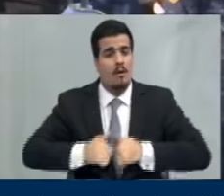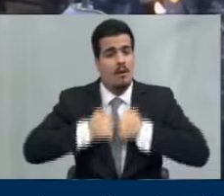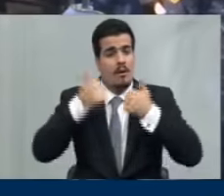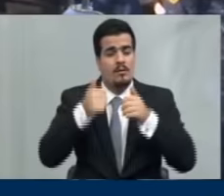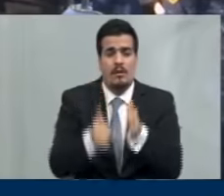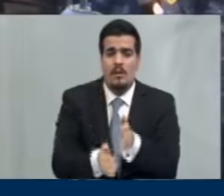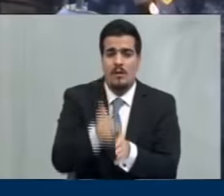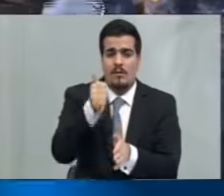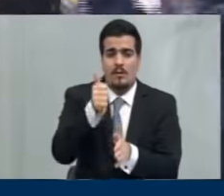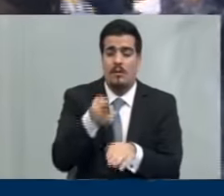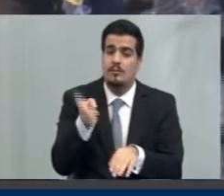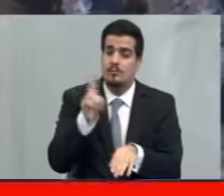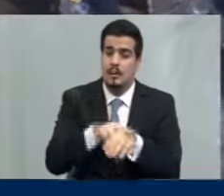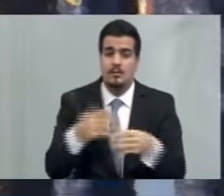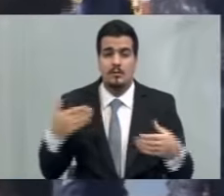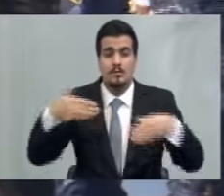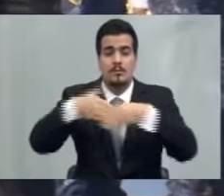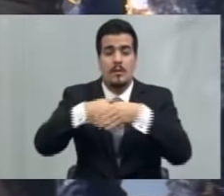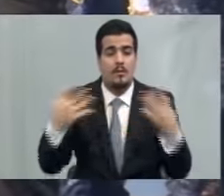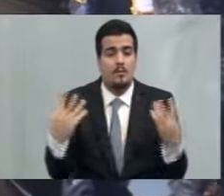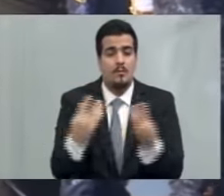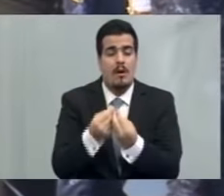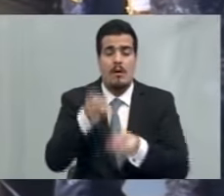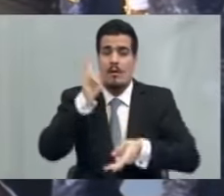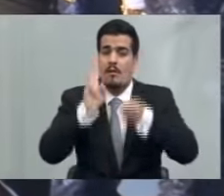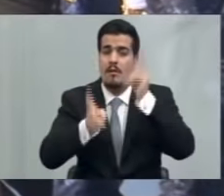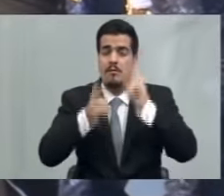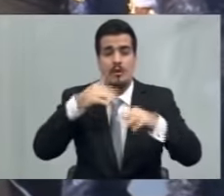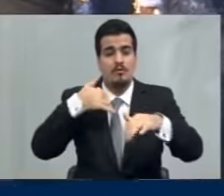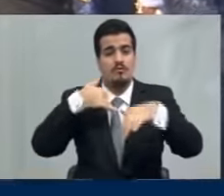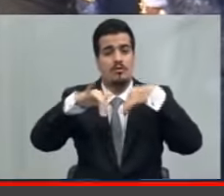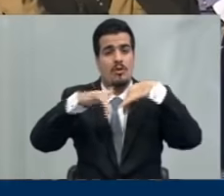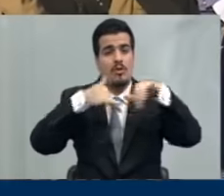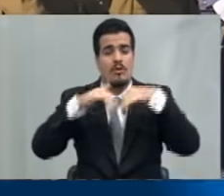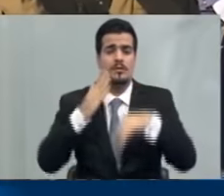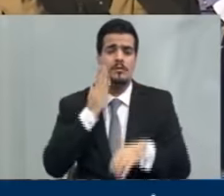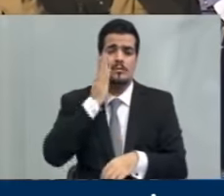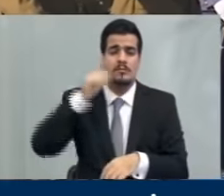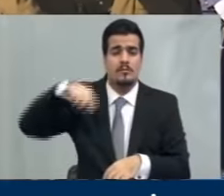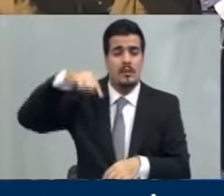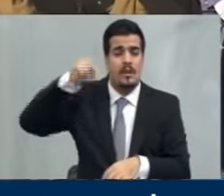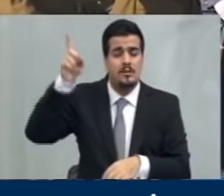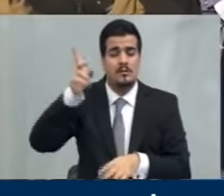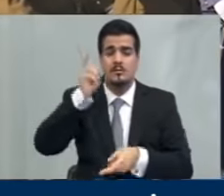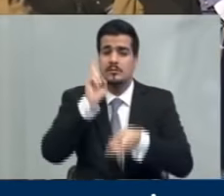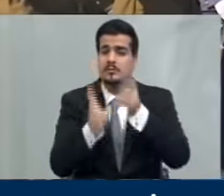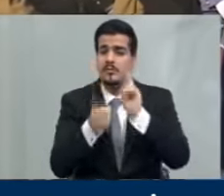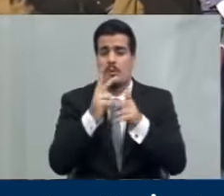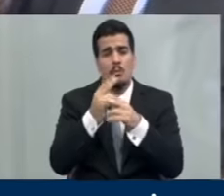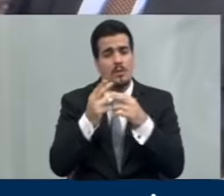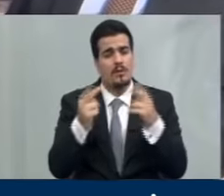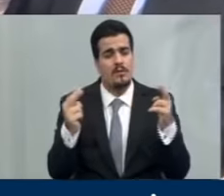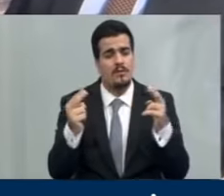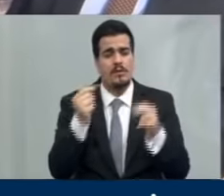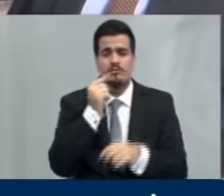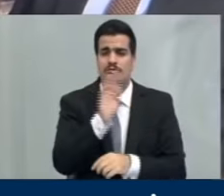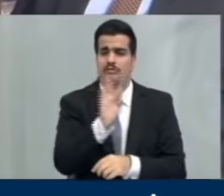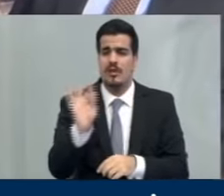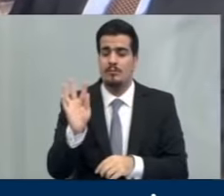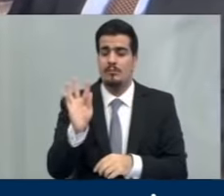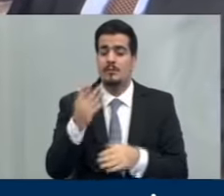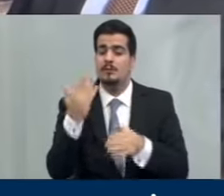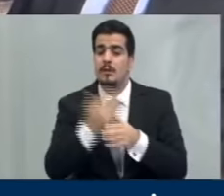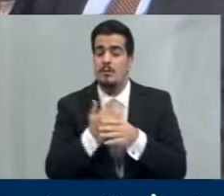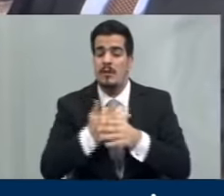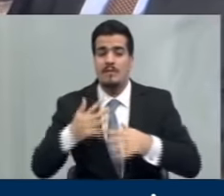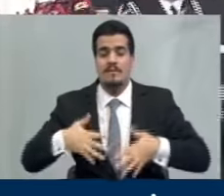المحافظة. وتزامنا مع الاحتفال شهدت شوارع محافظة صلاح الدين فعاليات شعبية متنوعة تعبيرا عن